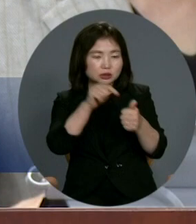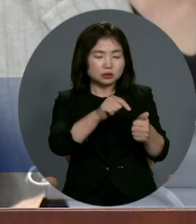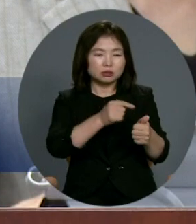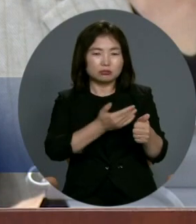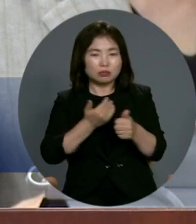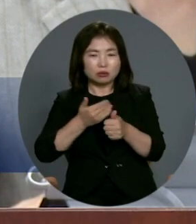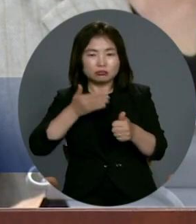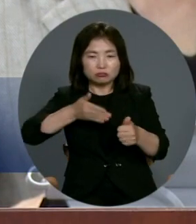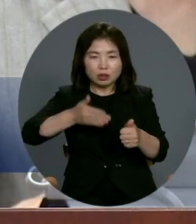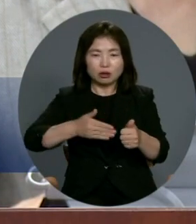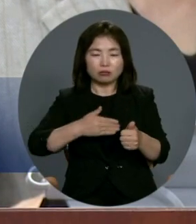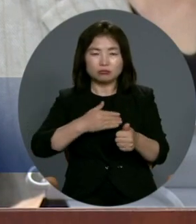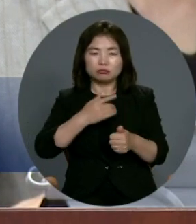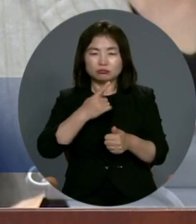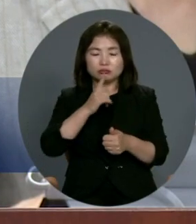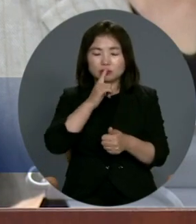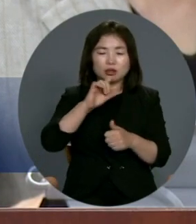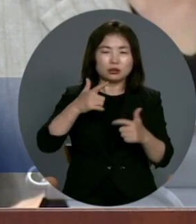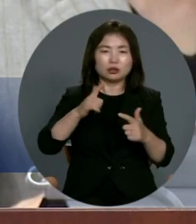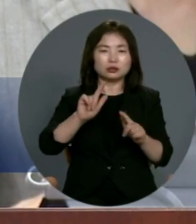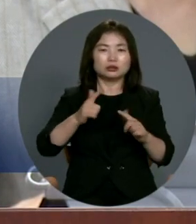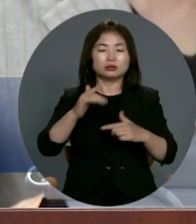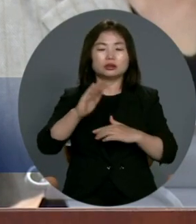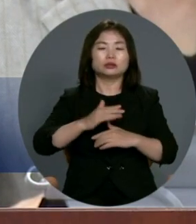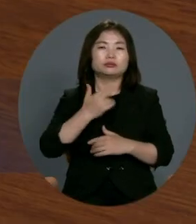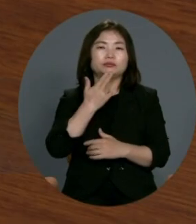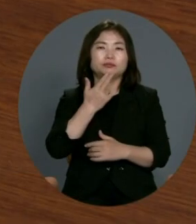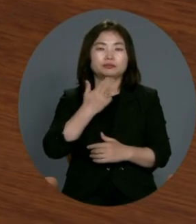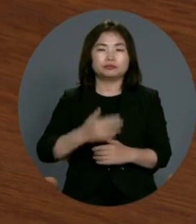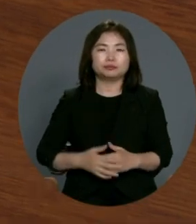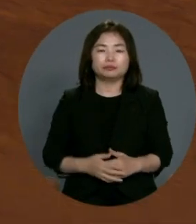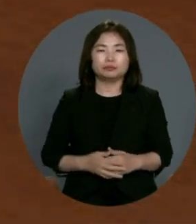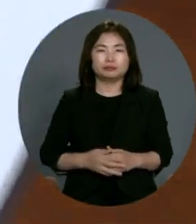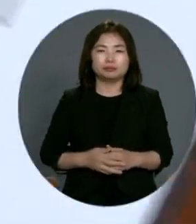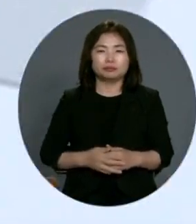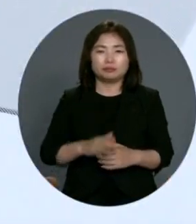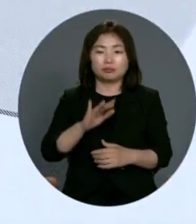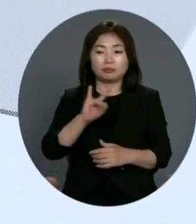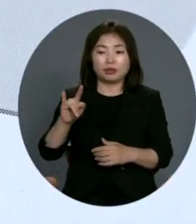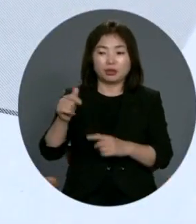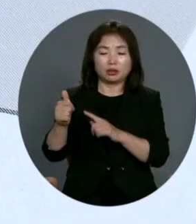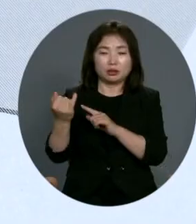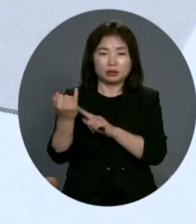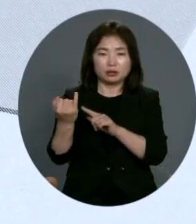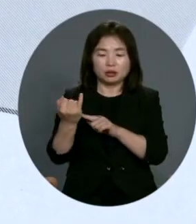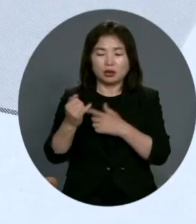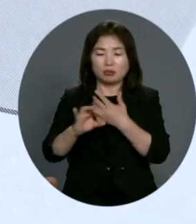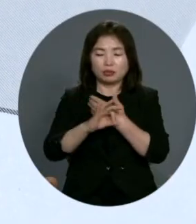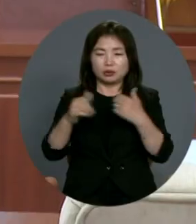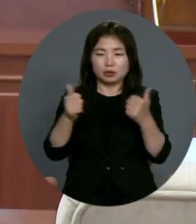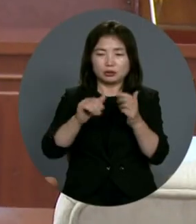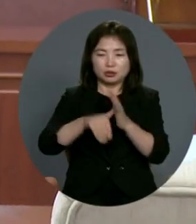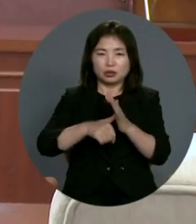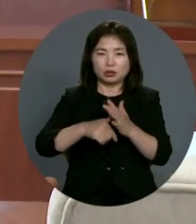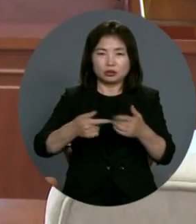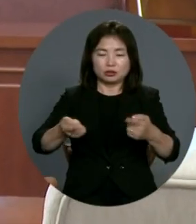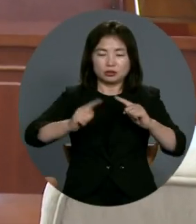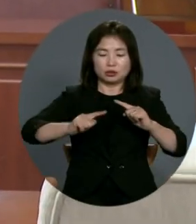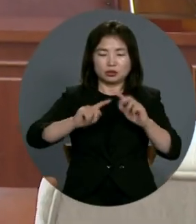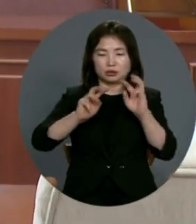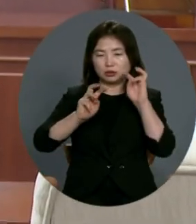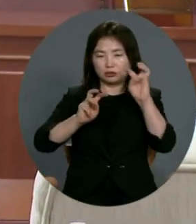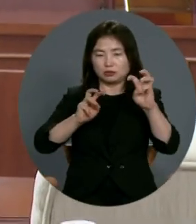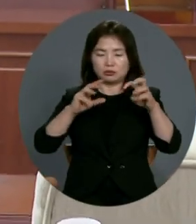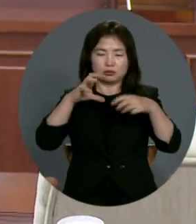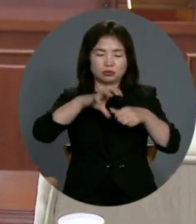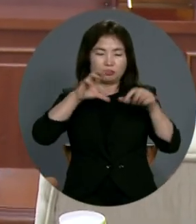유도, 청탁, 묵인한 사실은 전혀 없었습니다. 배태숙 의원은 임시회 본회의에서 출석정지 30일